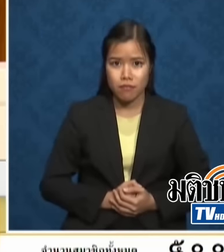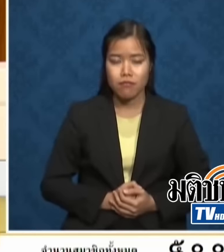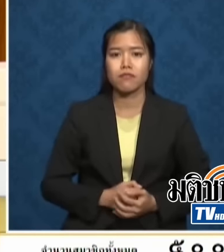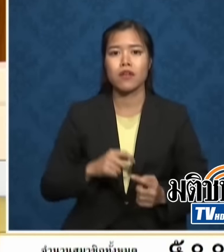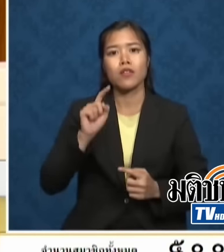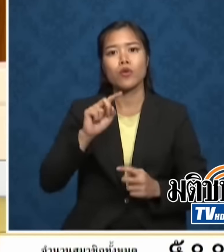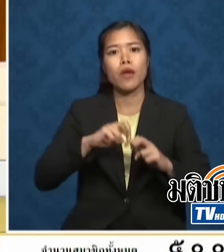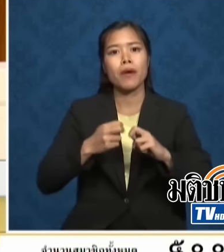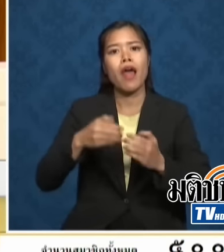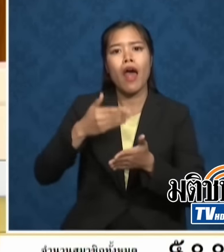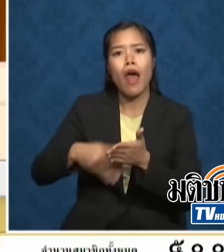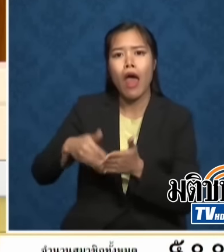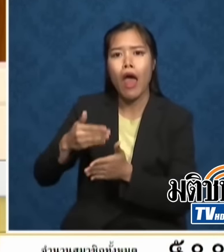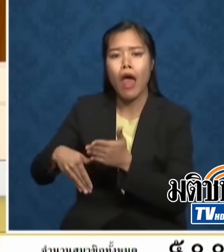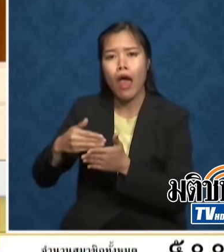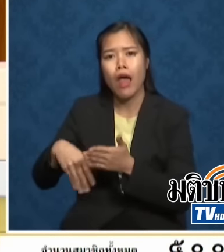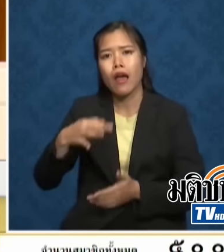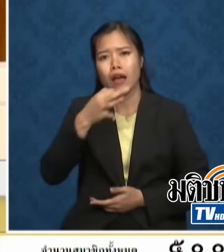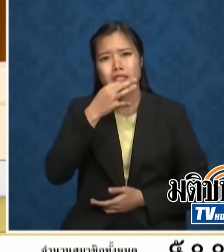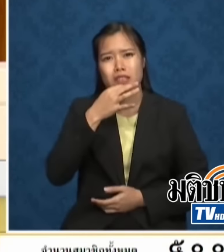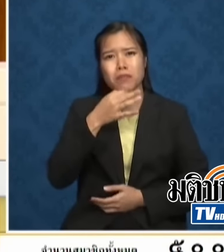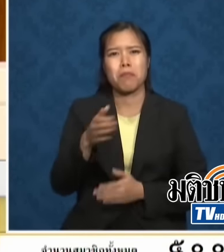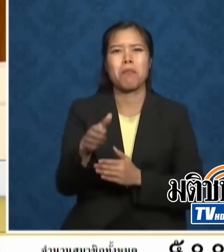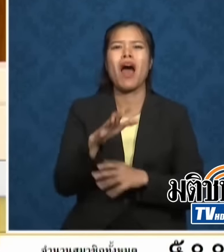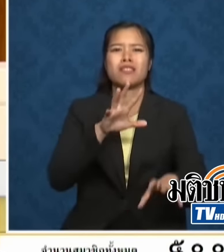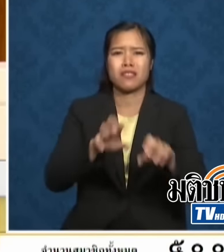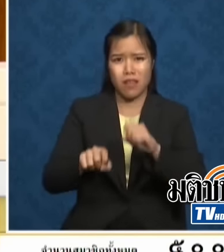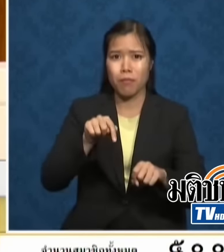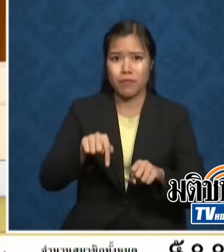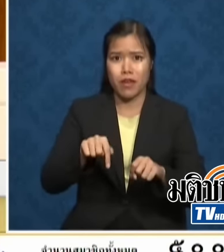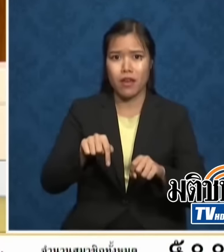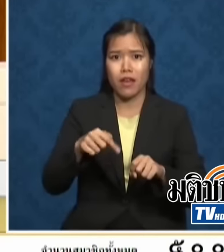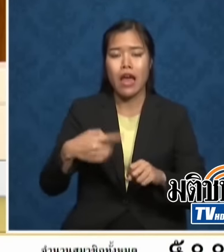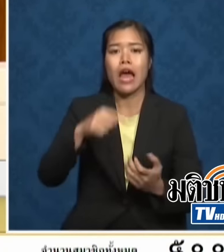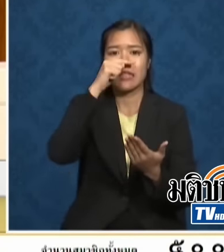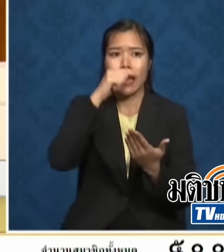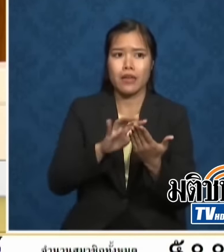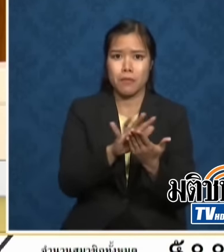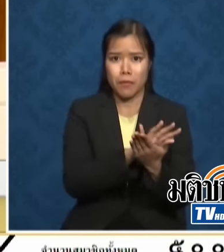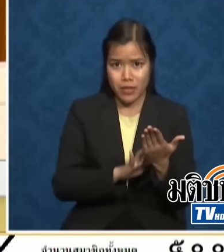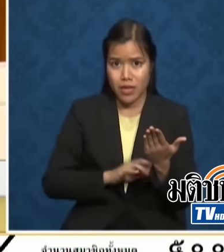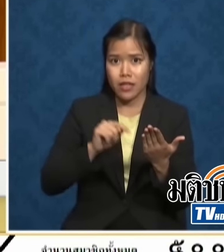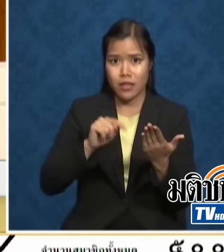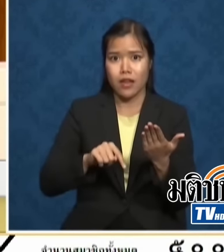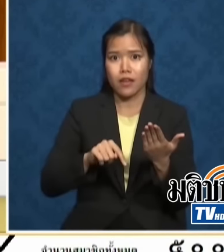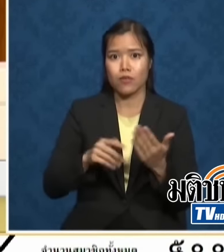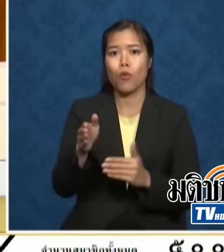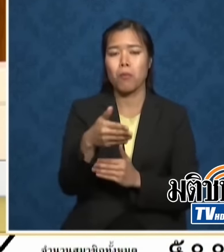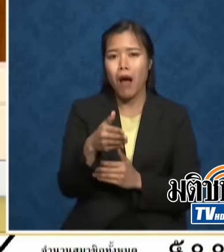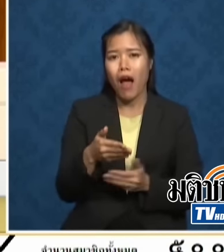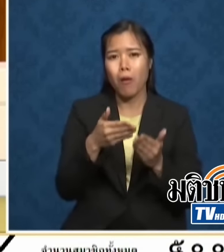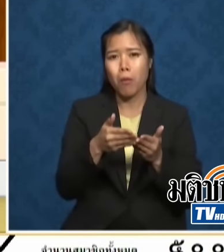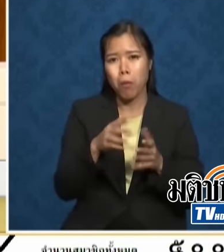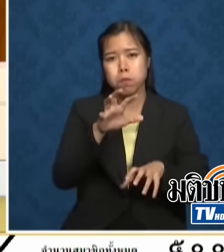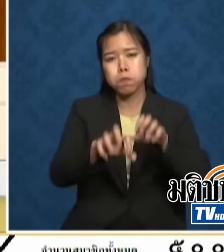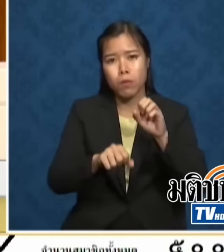การทำมาหากินภาคการทะเลประมงไทยเราถือว่าเป็นเจ้าสมุทรเราเป็นประเท